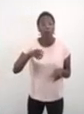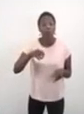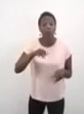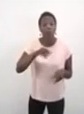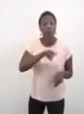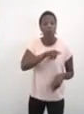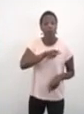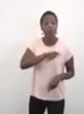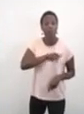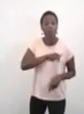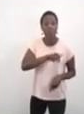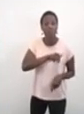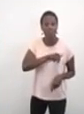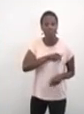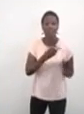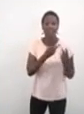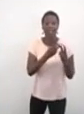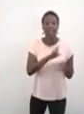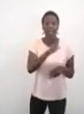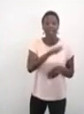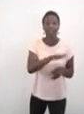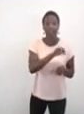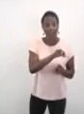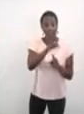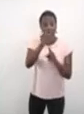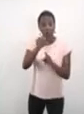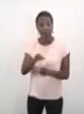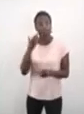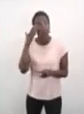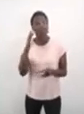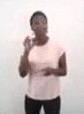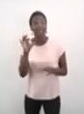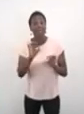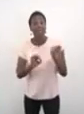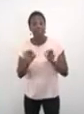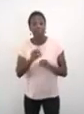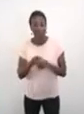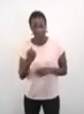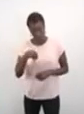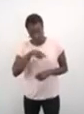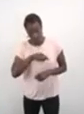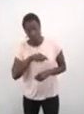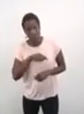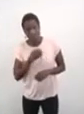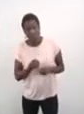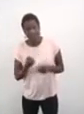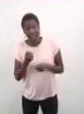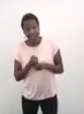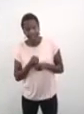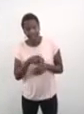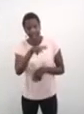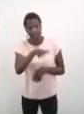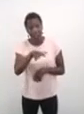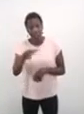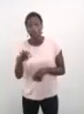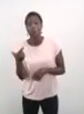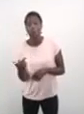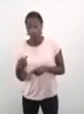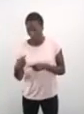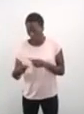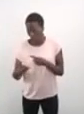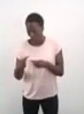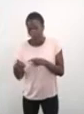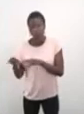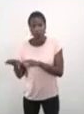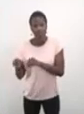célibataires géographiques, mais nous avons mis en place deux logements qui sont en cours d'installation et d'équipement. Donc, venez me poser